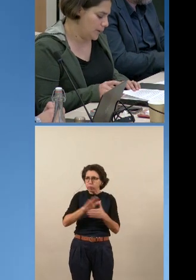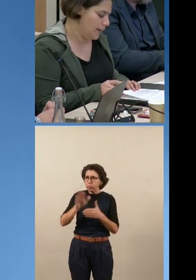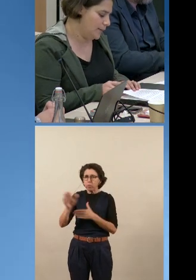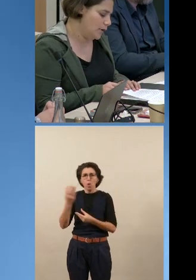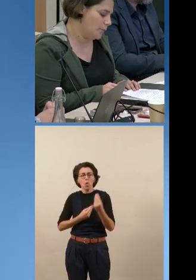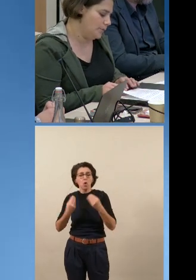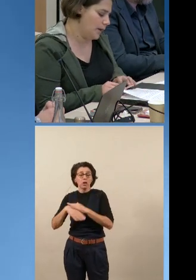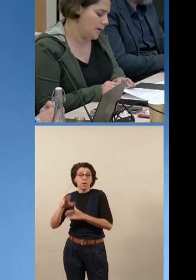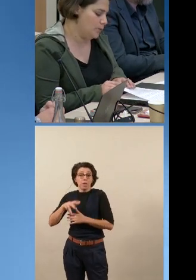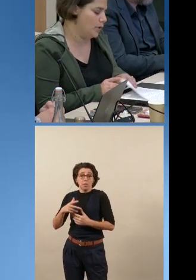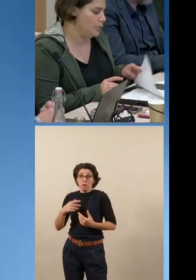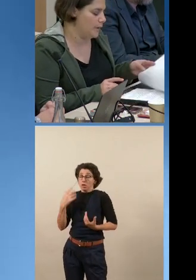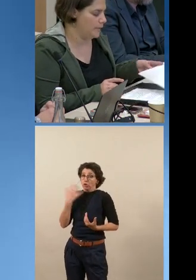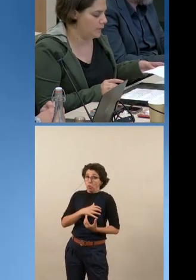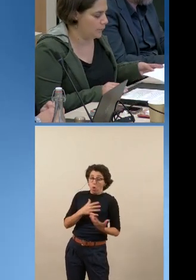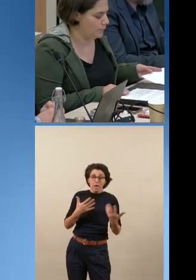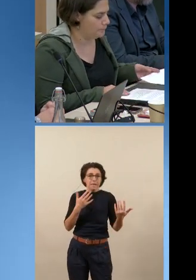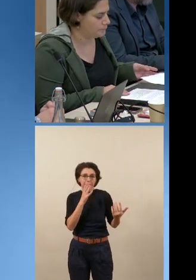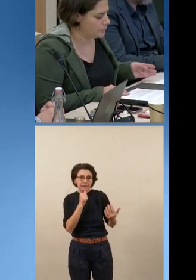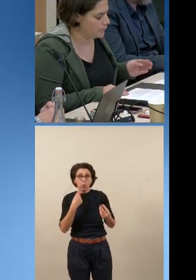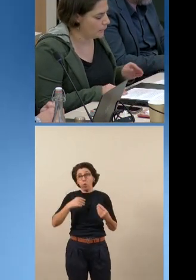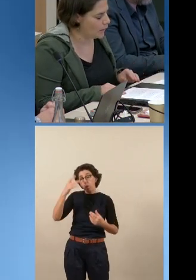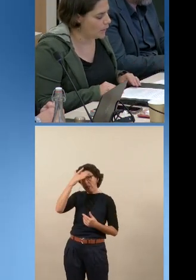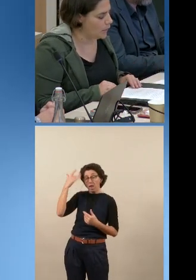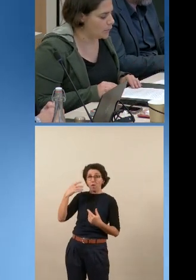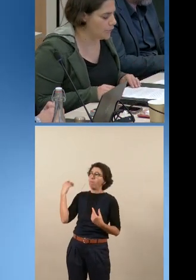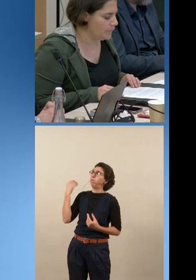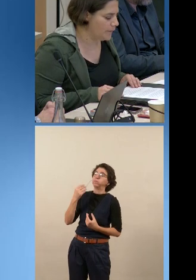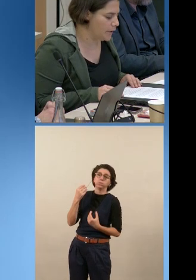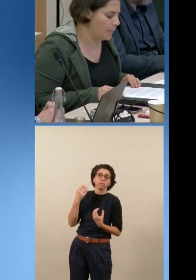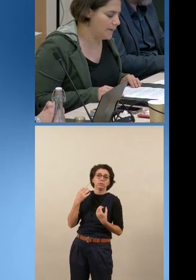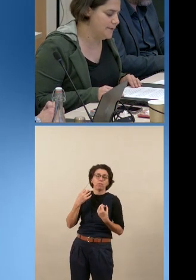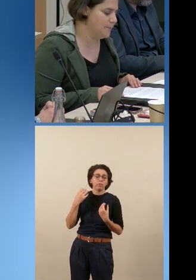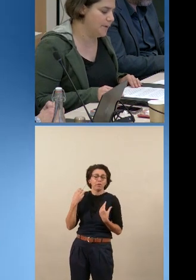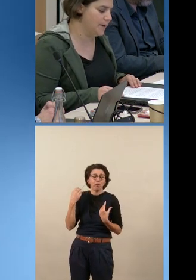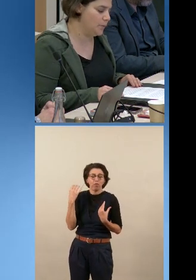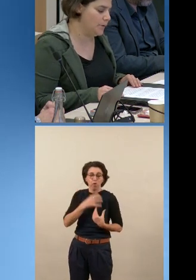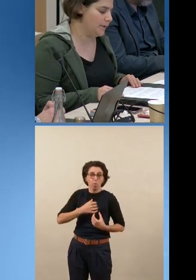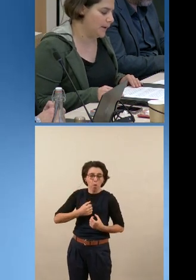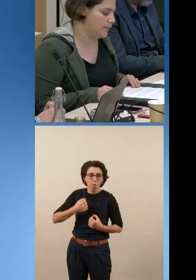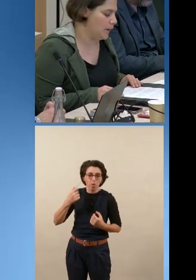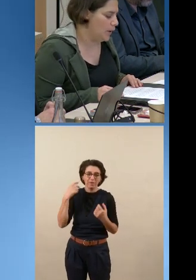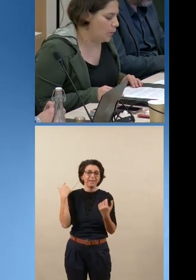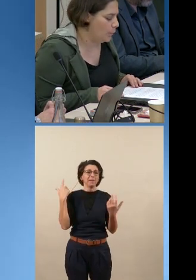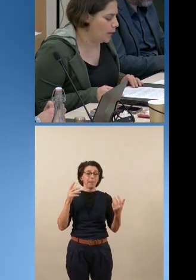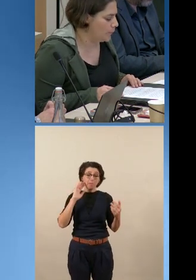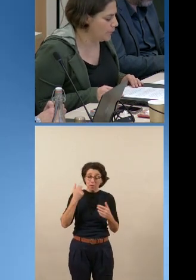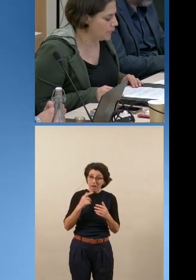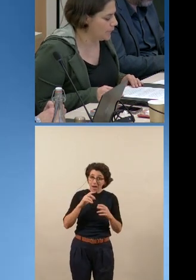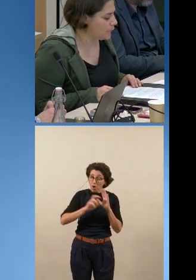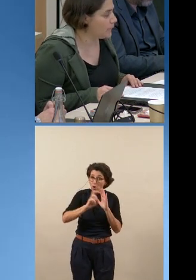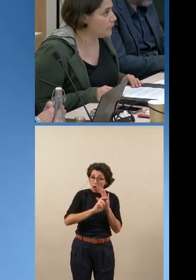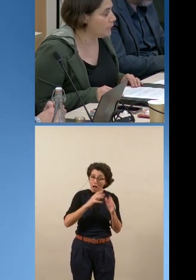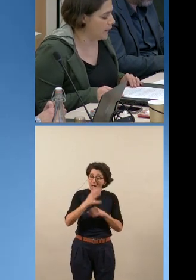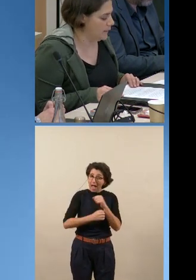été comme hiver de leur lieux d'habitation grenob va d'ailleurs participer dès 2024 au programme de